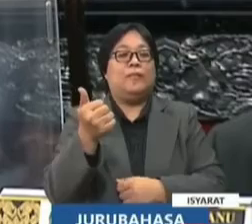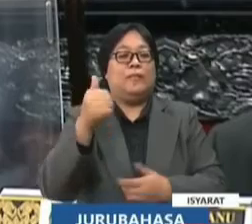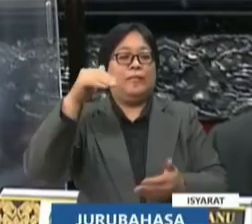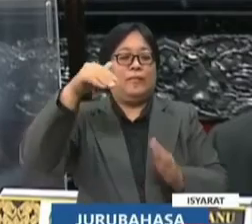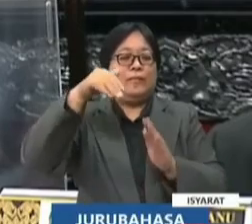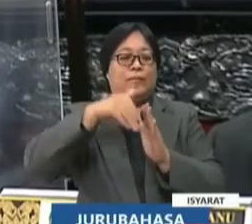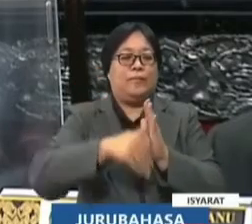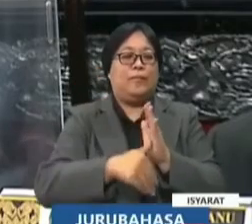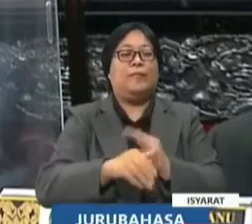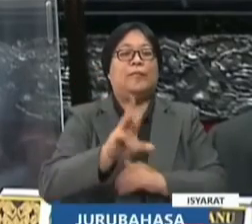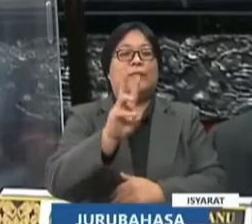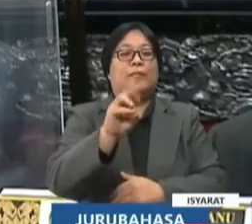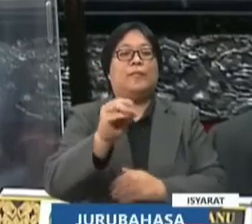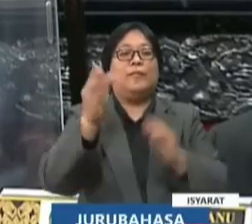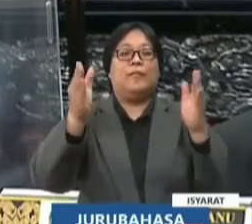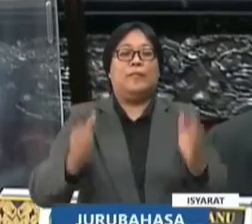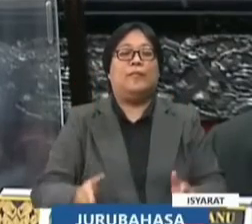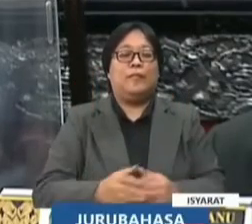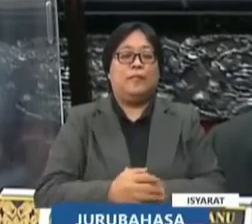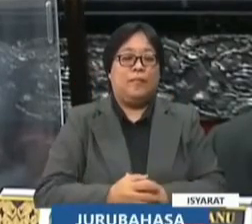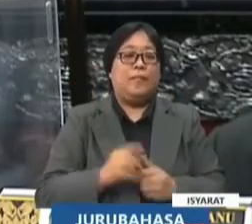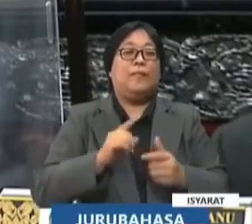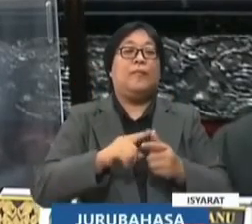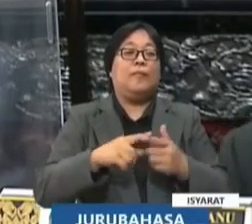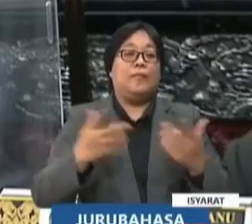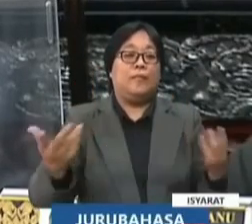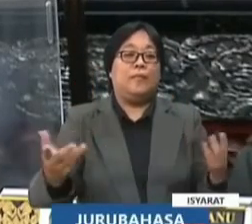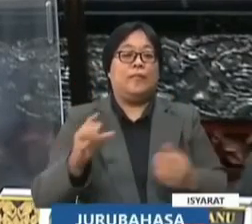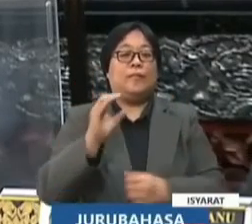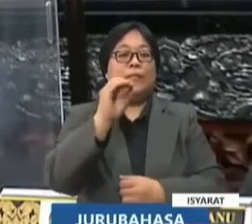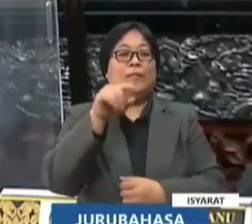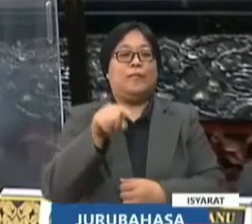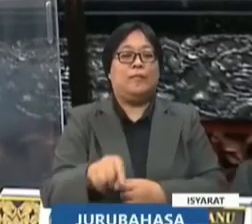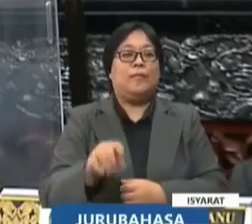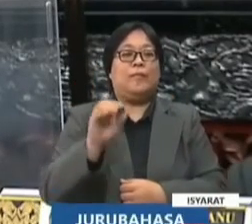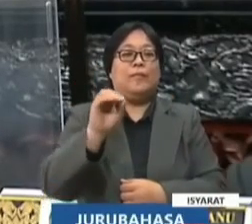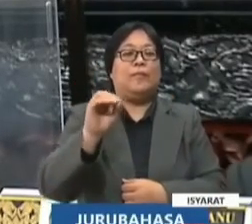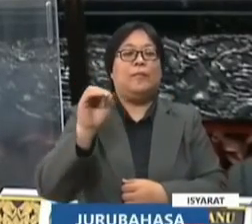telah menurun kepada 60 orang atau bersama dengan